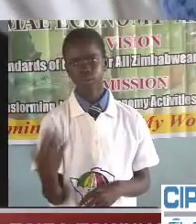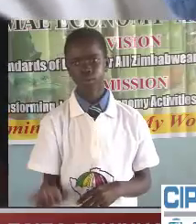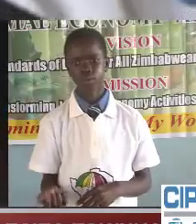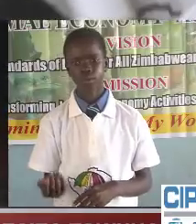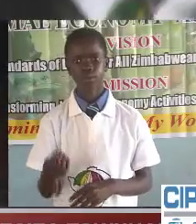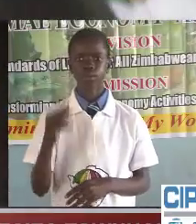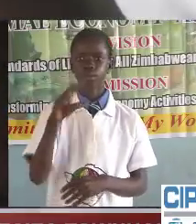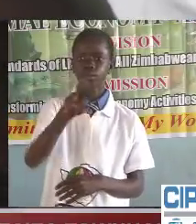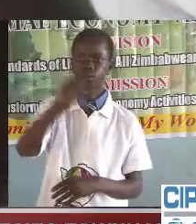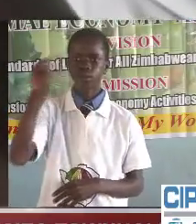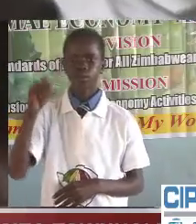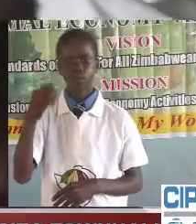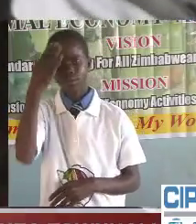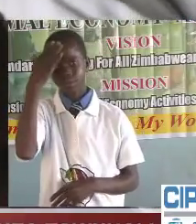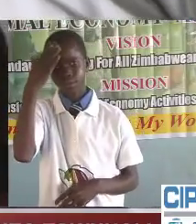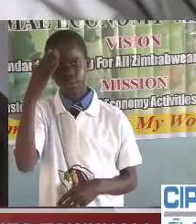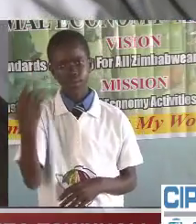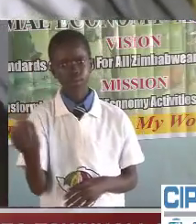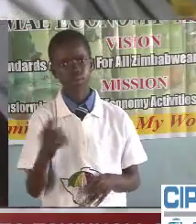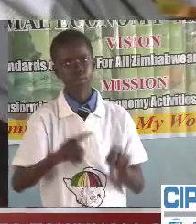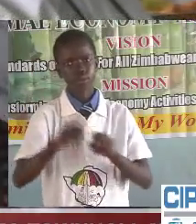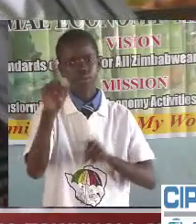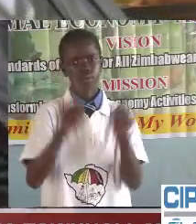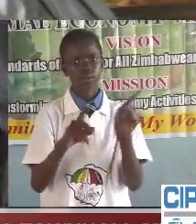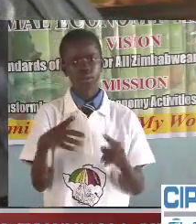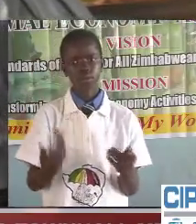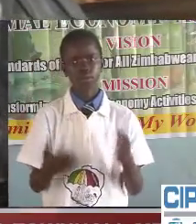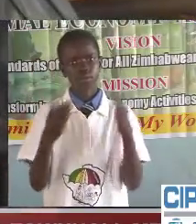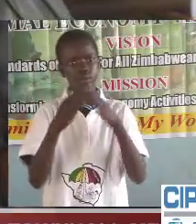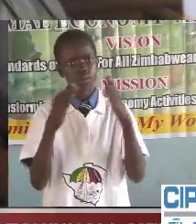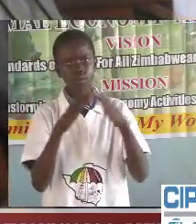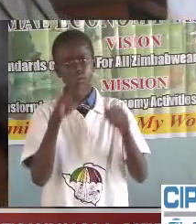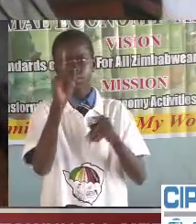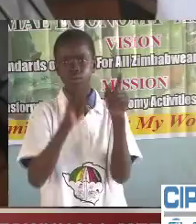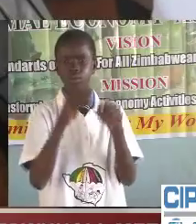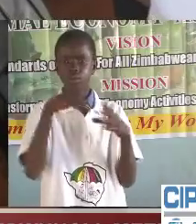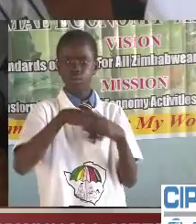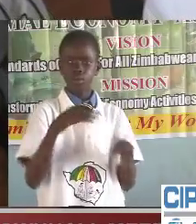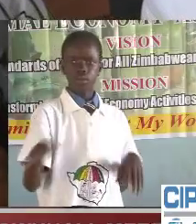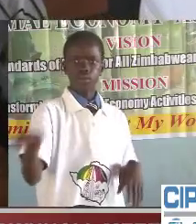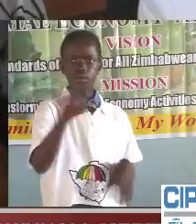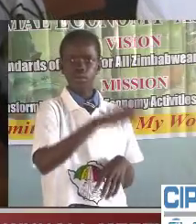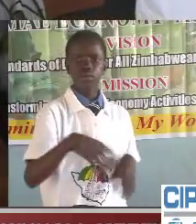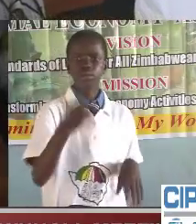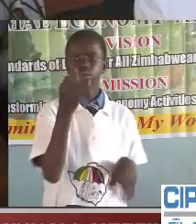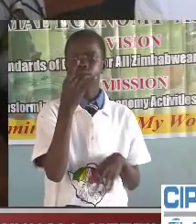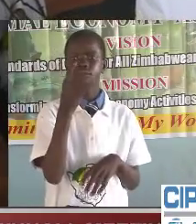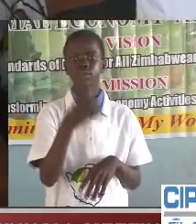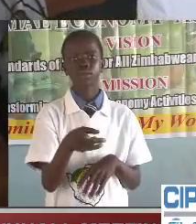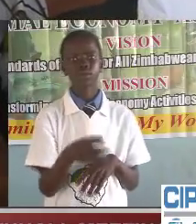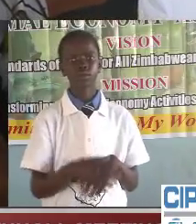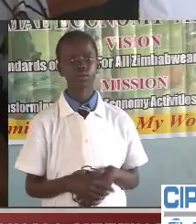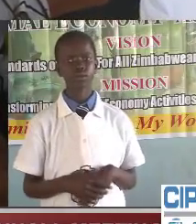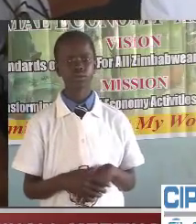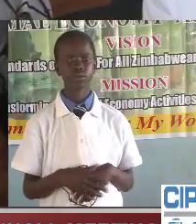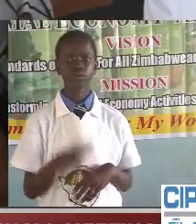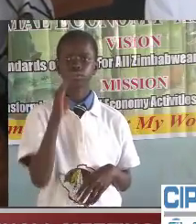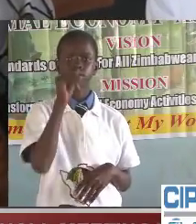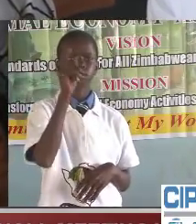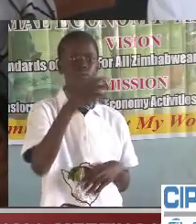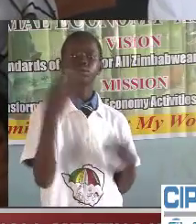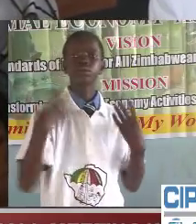kumbotogwa sei, pane mari inofanira kudevelopa mumusha medu mukuramba muine tsvina, hamusi